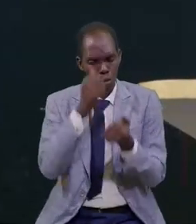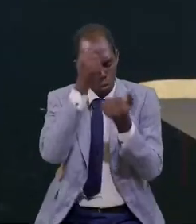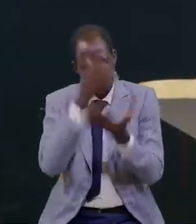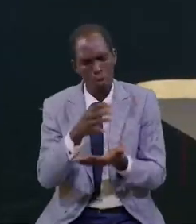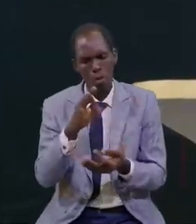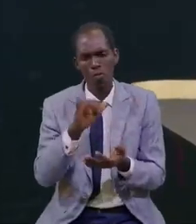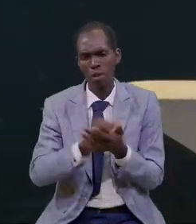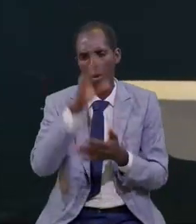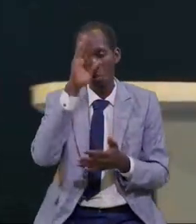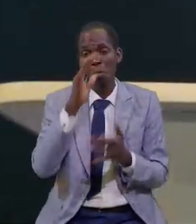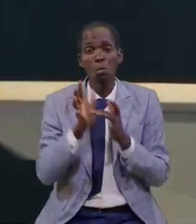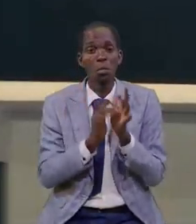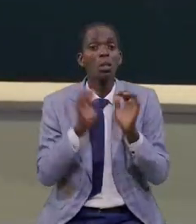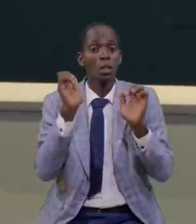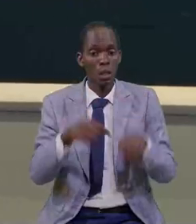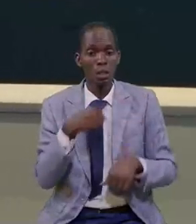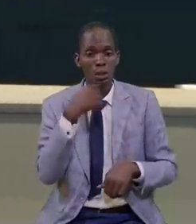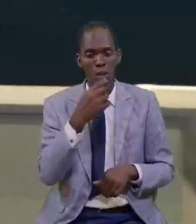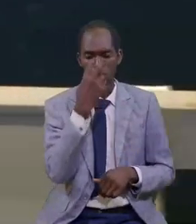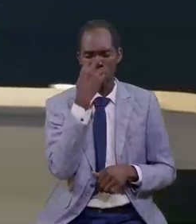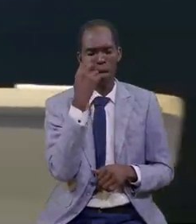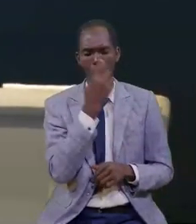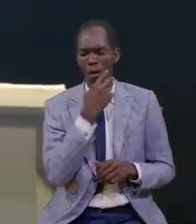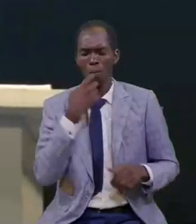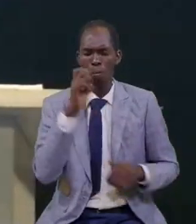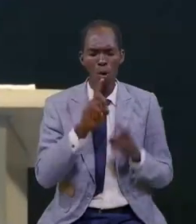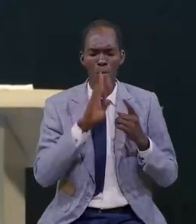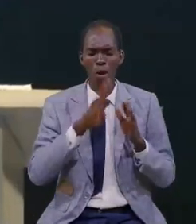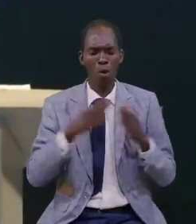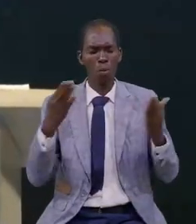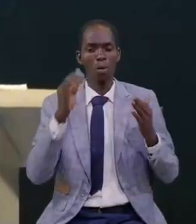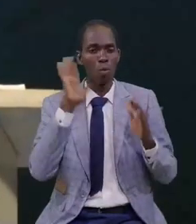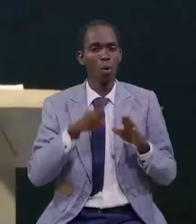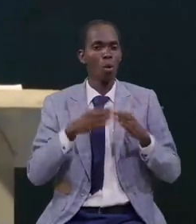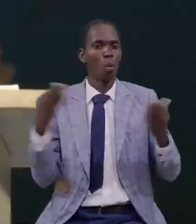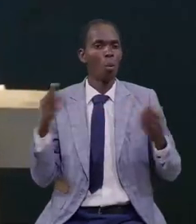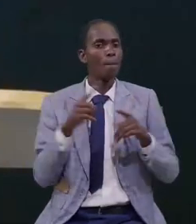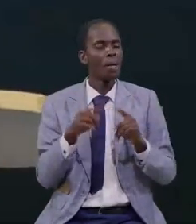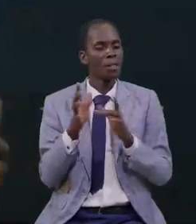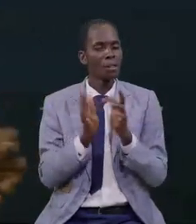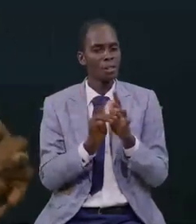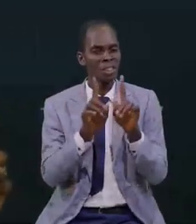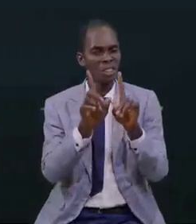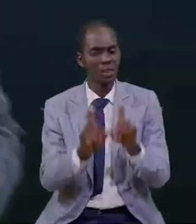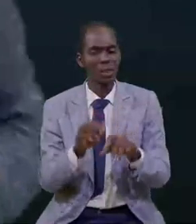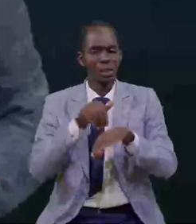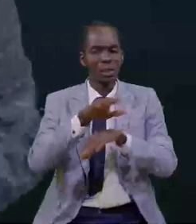yeux avec soi ouverts et ça va s'ouvrir mais il a envoyé va te laver